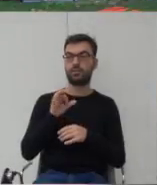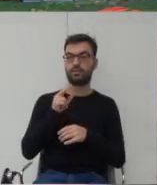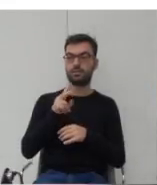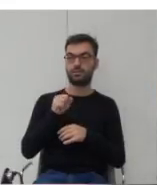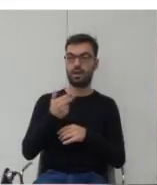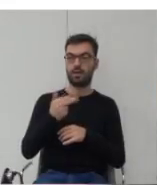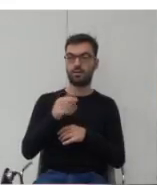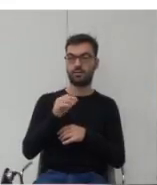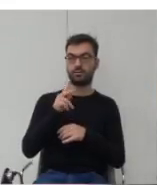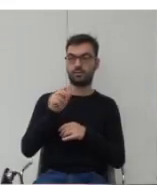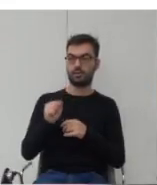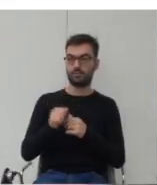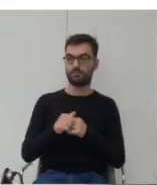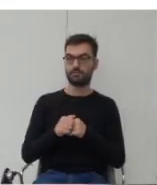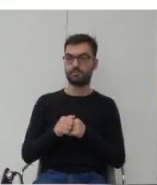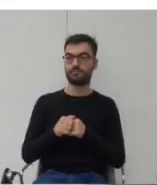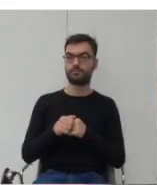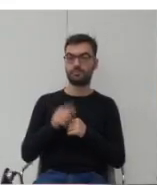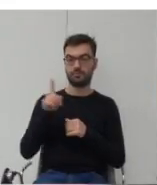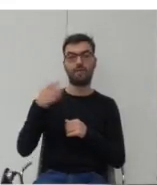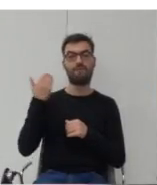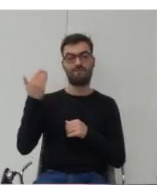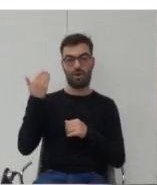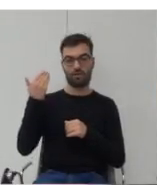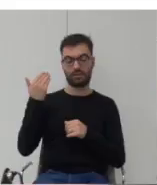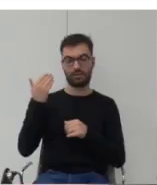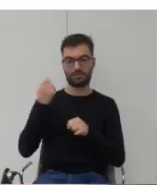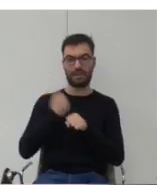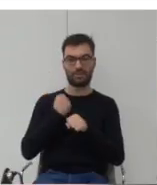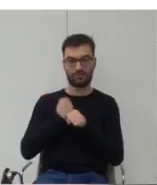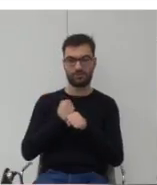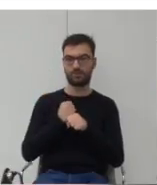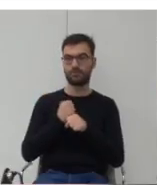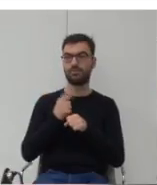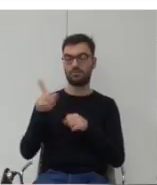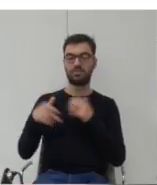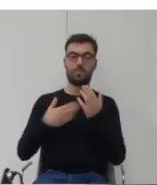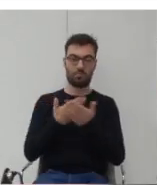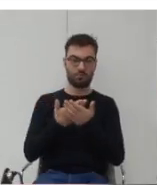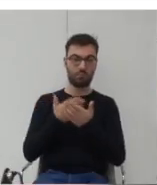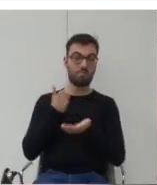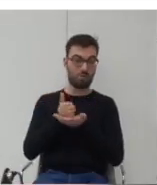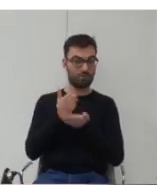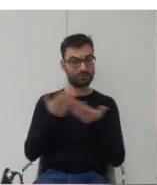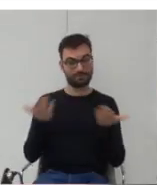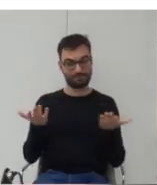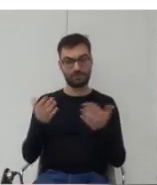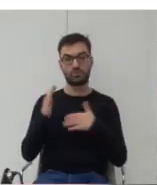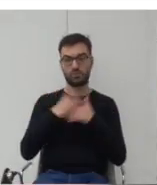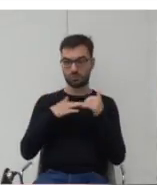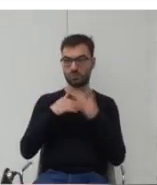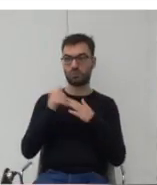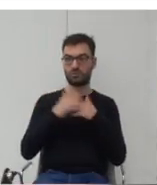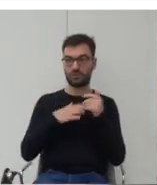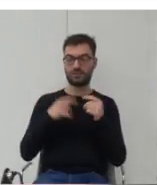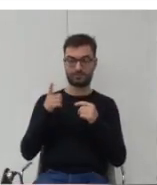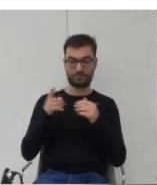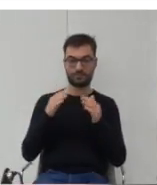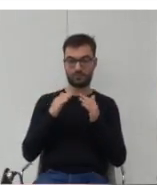Skanska, która w ramach wolontariatu pracowniczego zaoferowała swoją pomoc w